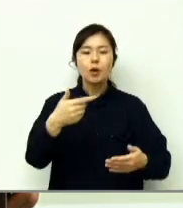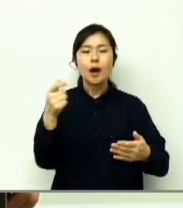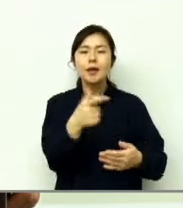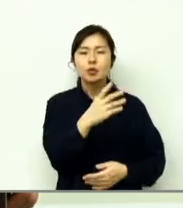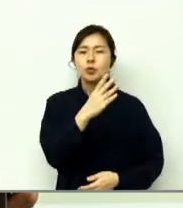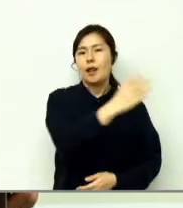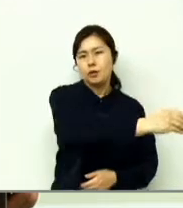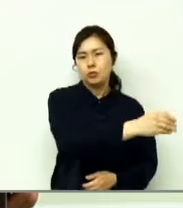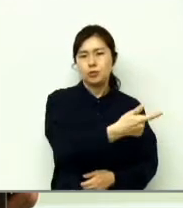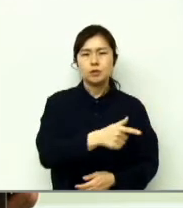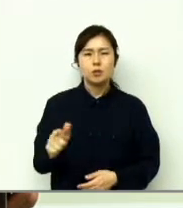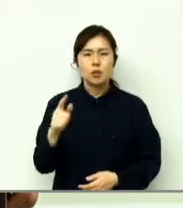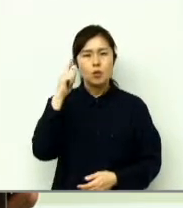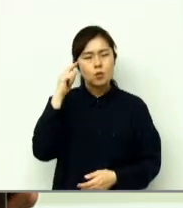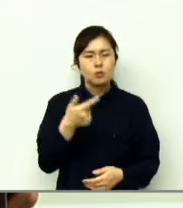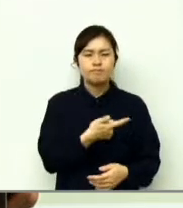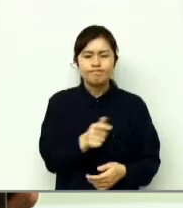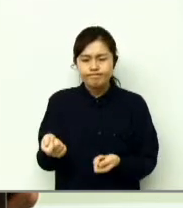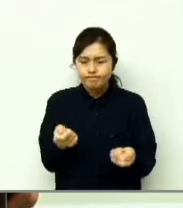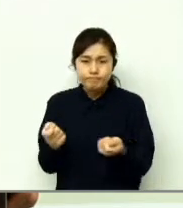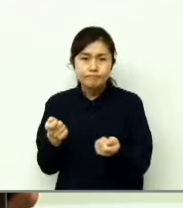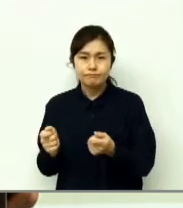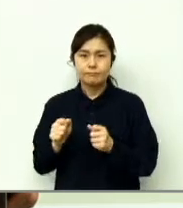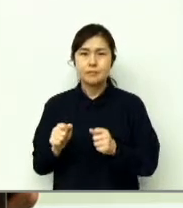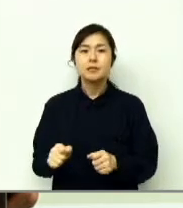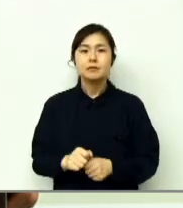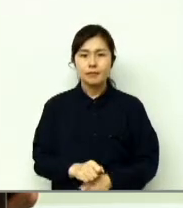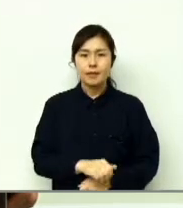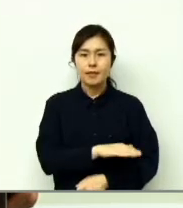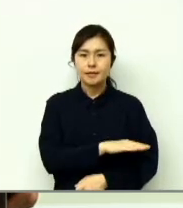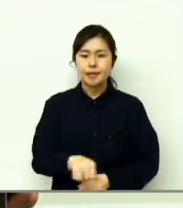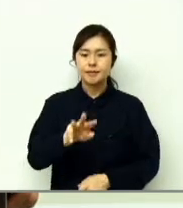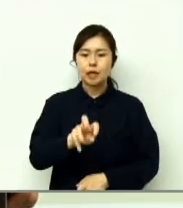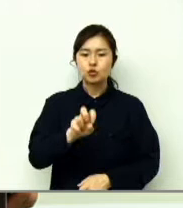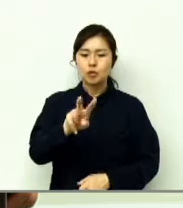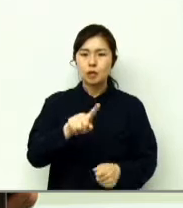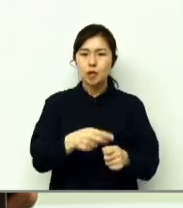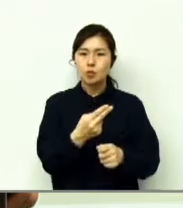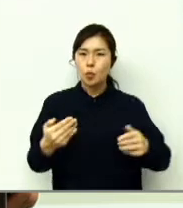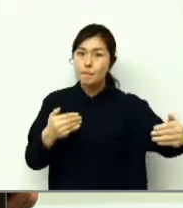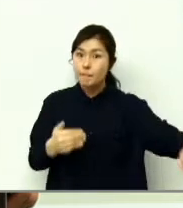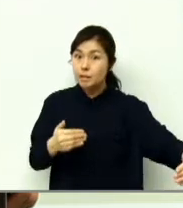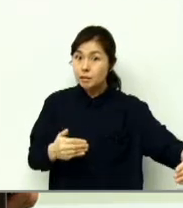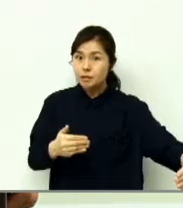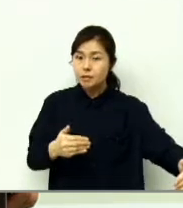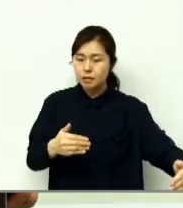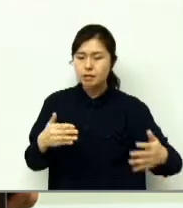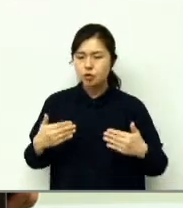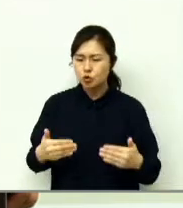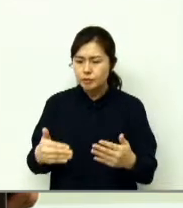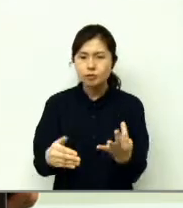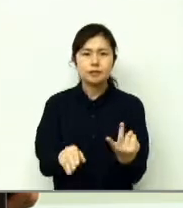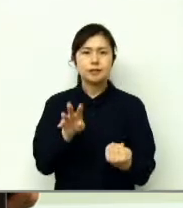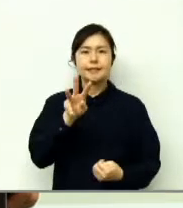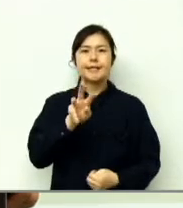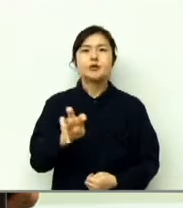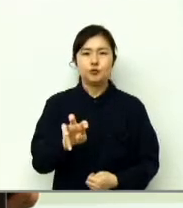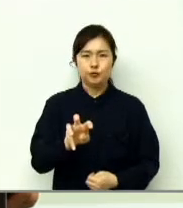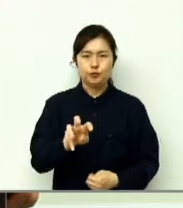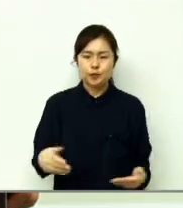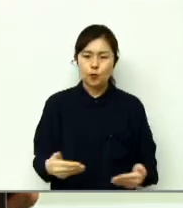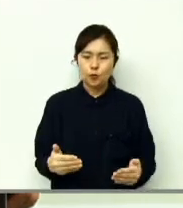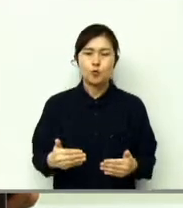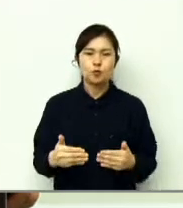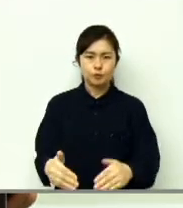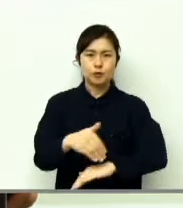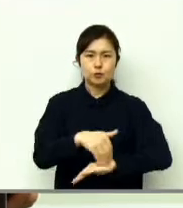平成32年度までにですね、30の取り組みを実施をしてまいります。 まあ、こうした取り組みによってですね、過度の時